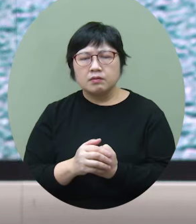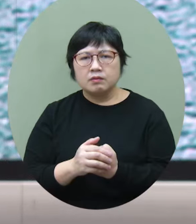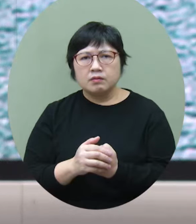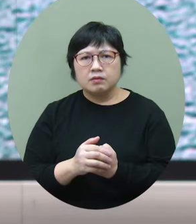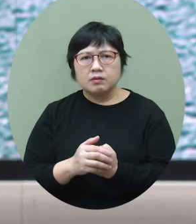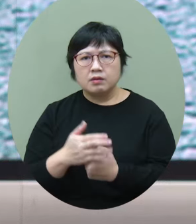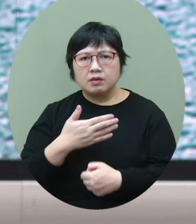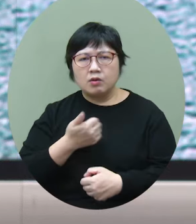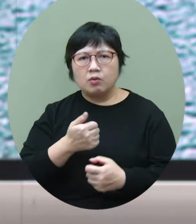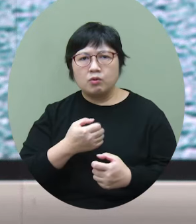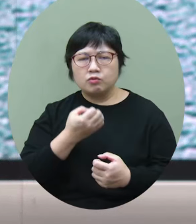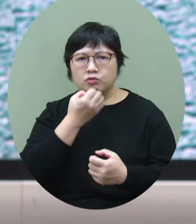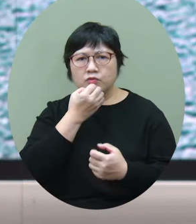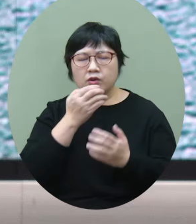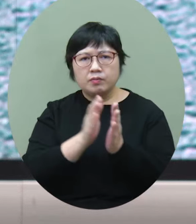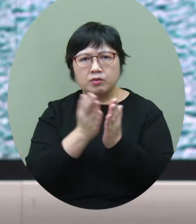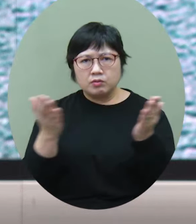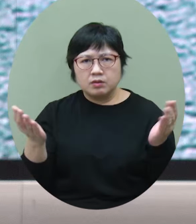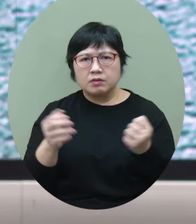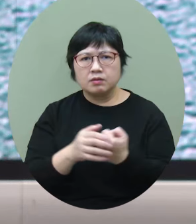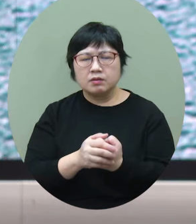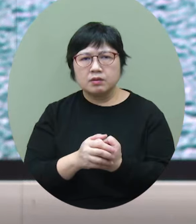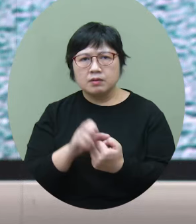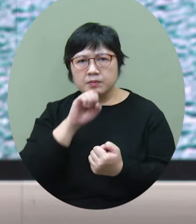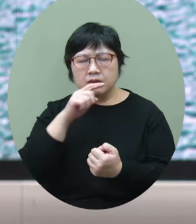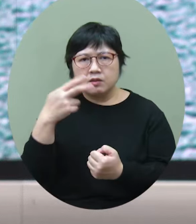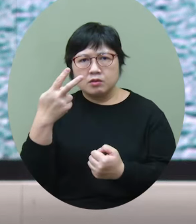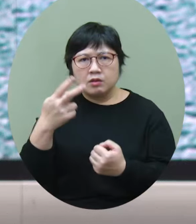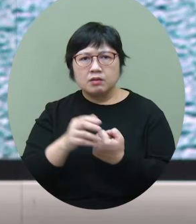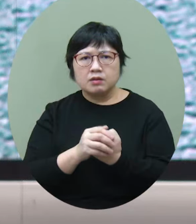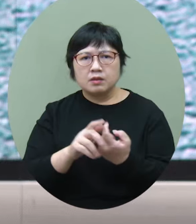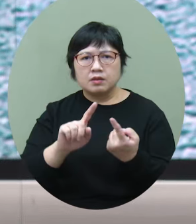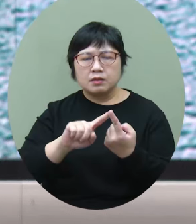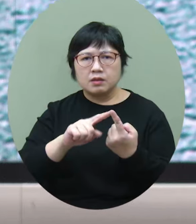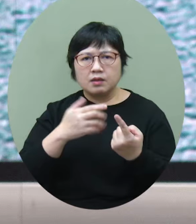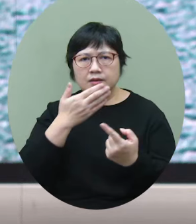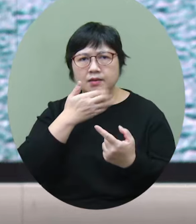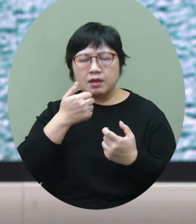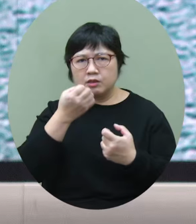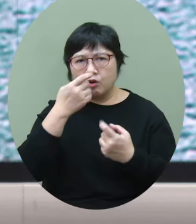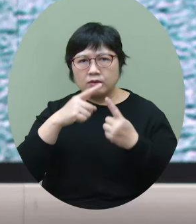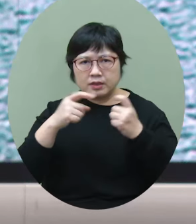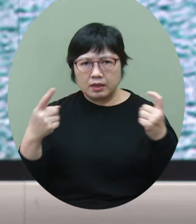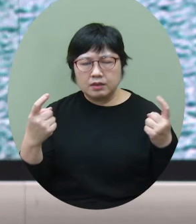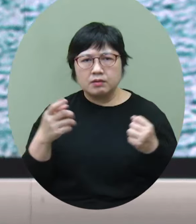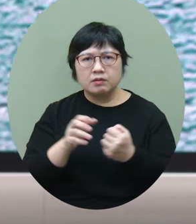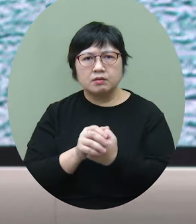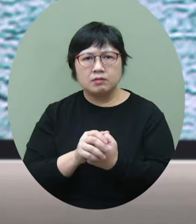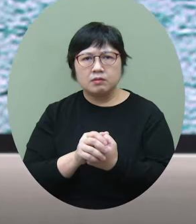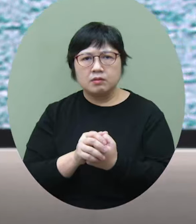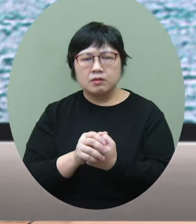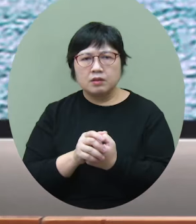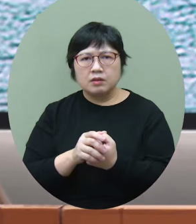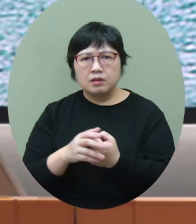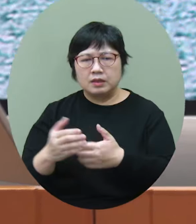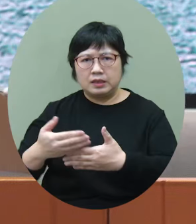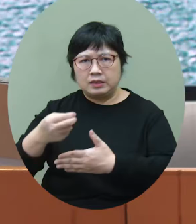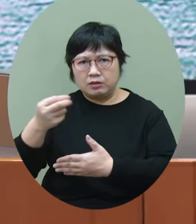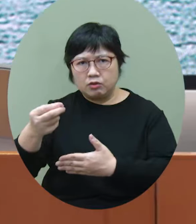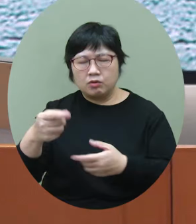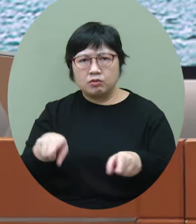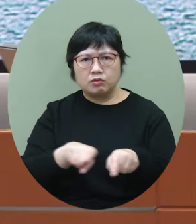你好，東方的，想問兩條問題。第一條關於麗港城那邊的，想問一問麗港城第七座和